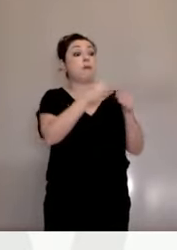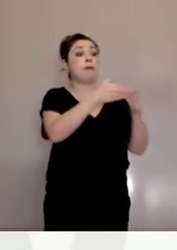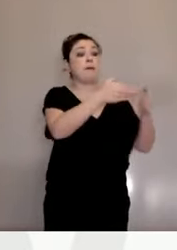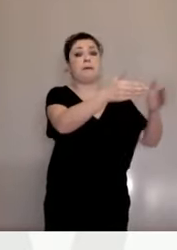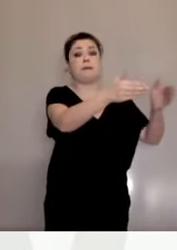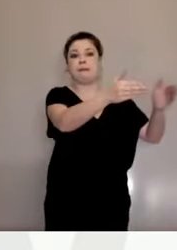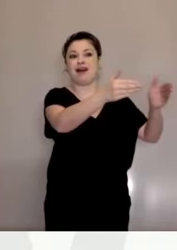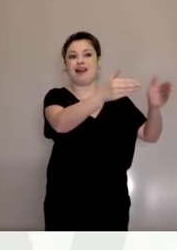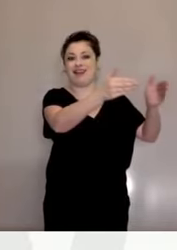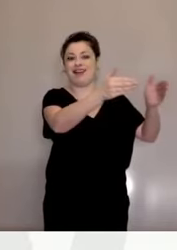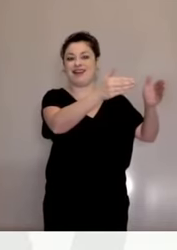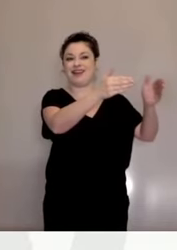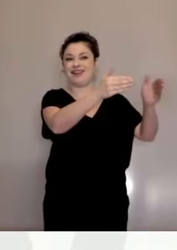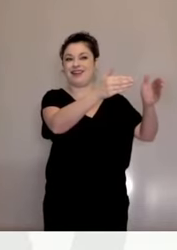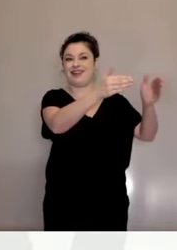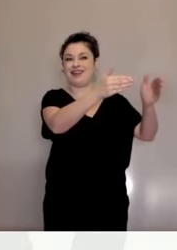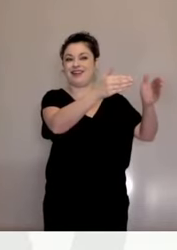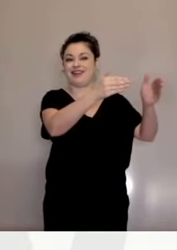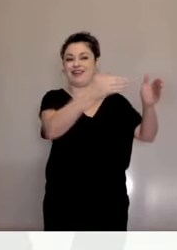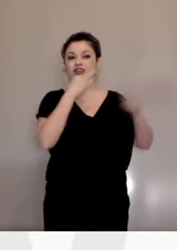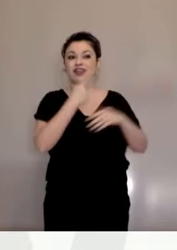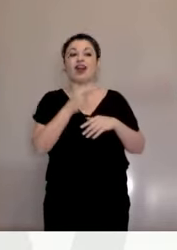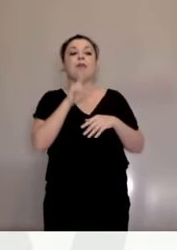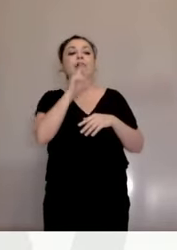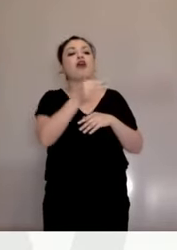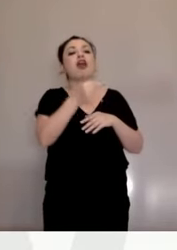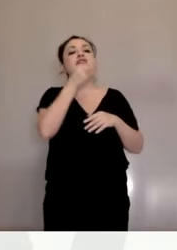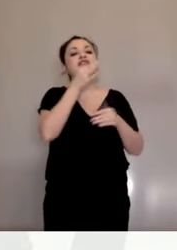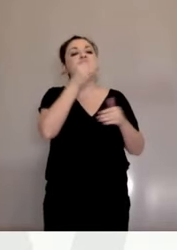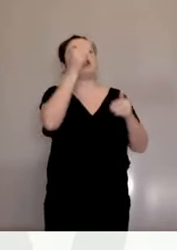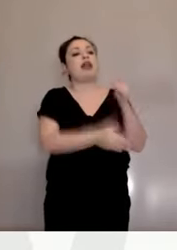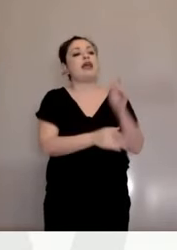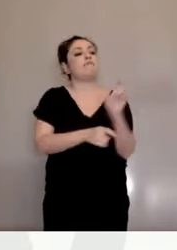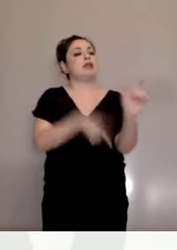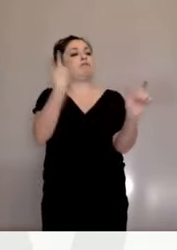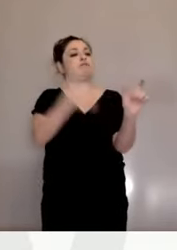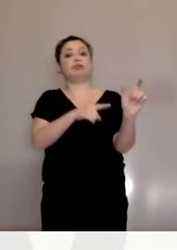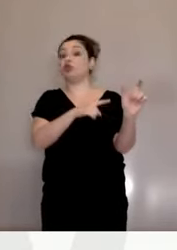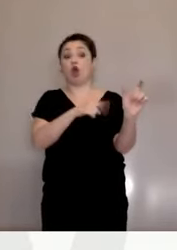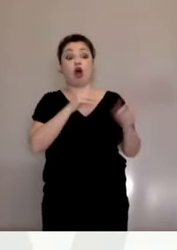di terminare il senso. Dire,